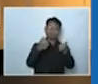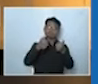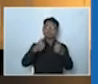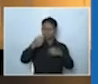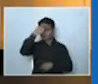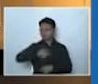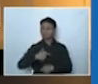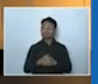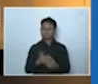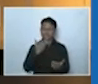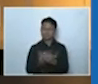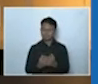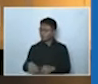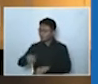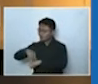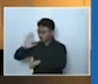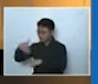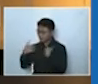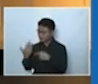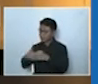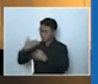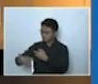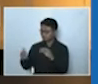P Salama sumang salami